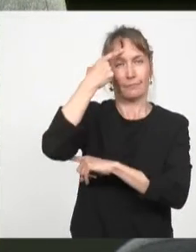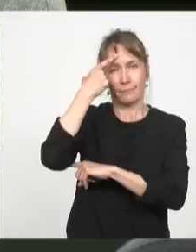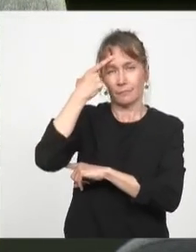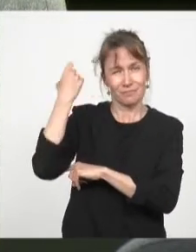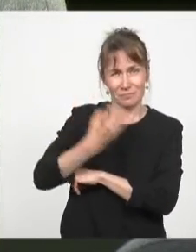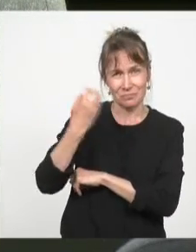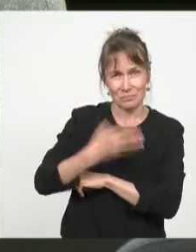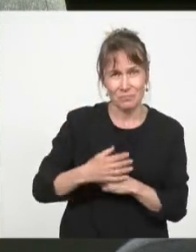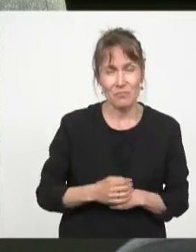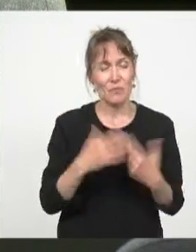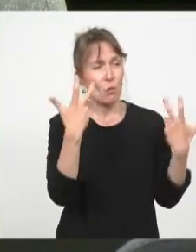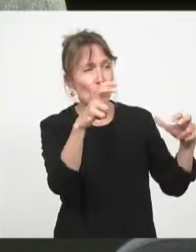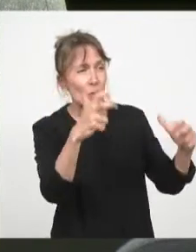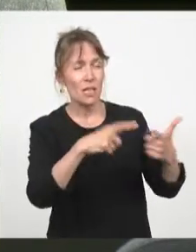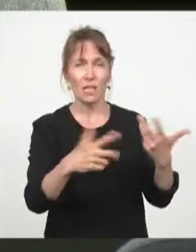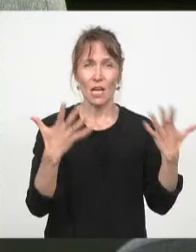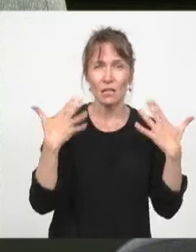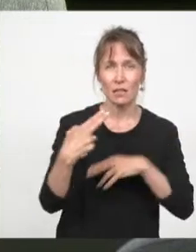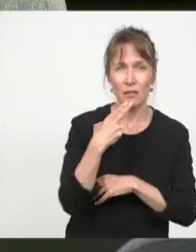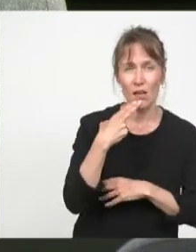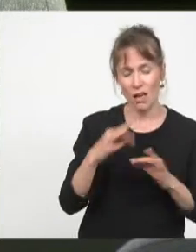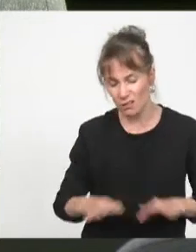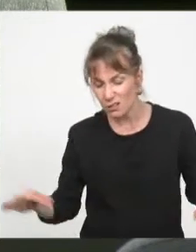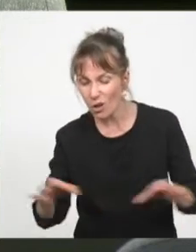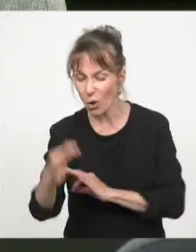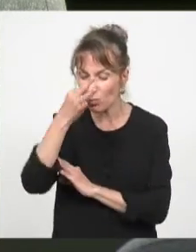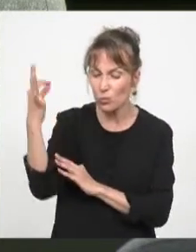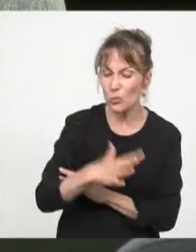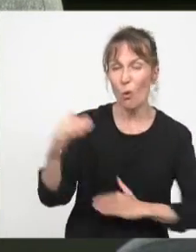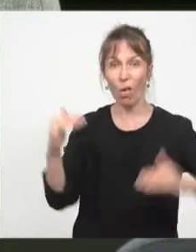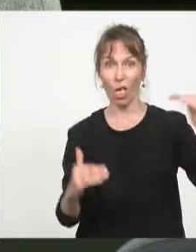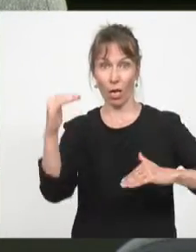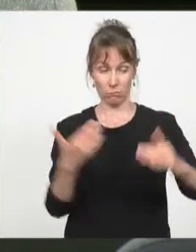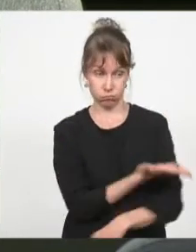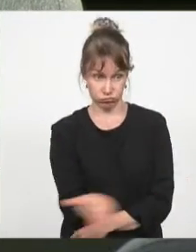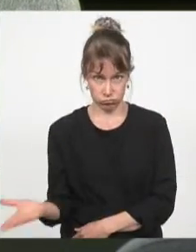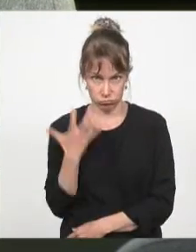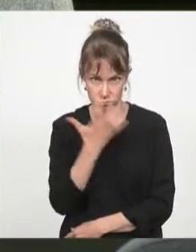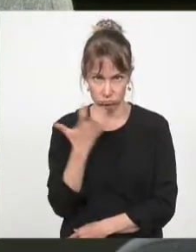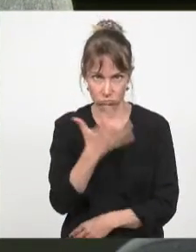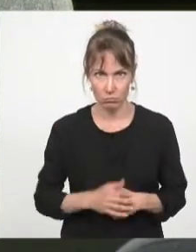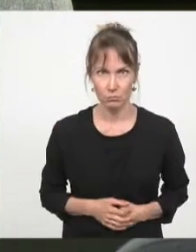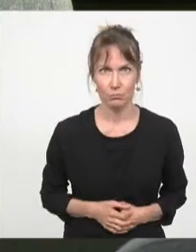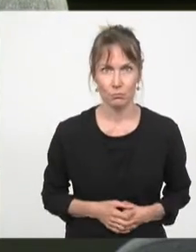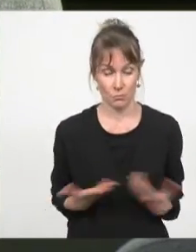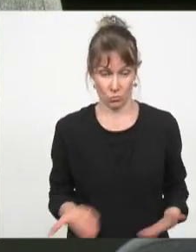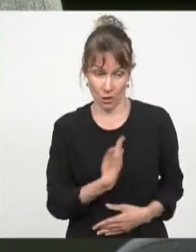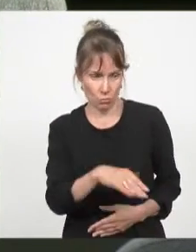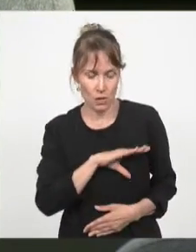protection face au bruit, la qualité de l'air, des sols, les pollutions, les inégalités sont criantes. Notre responsabilité est donc